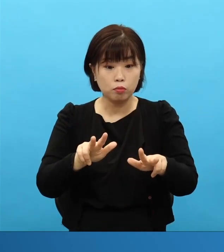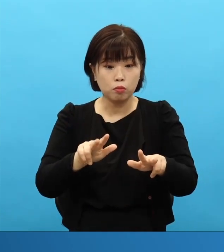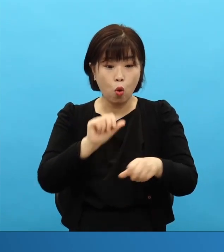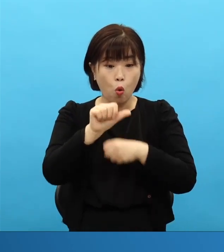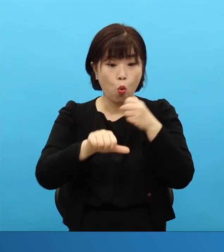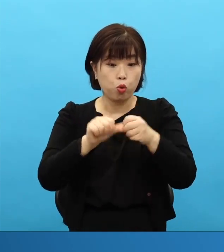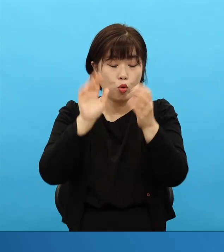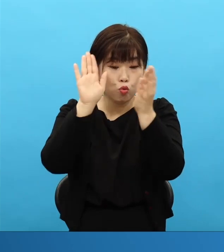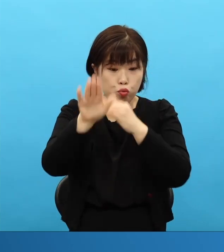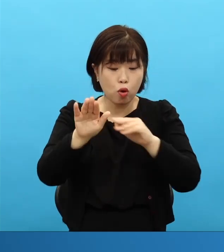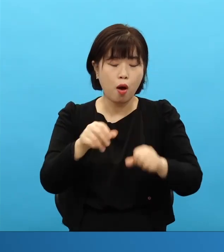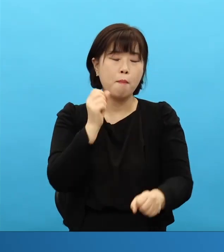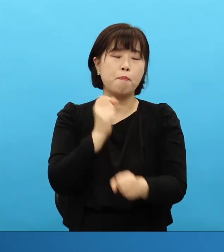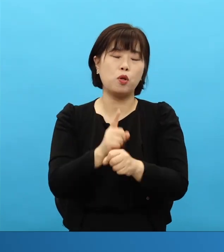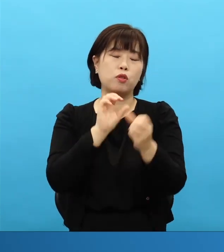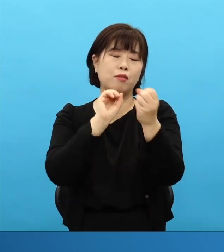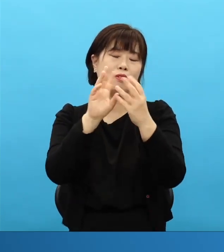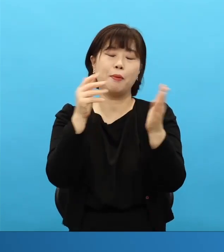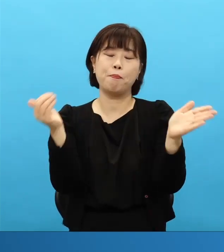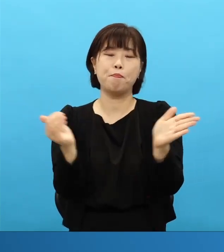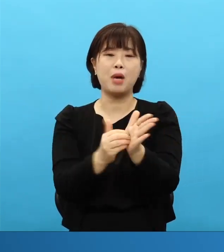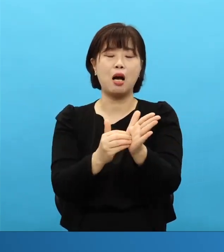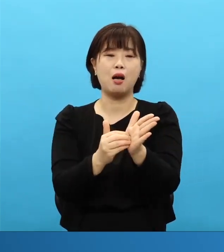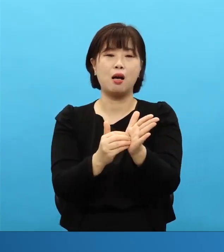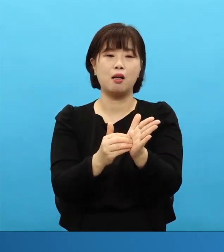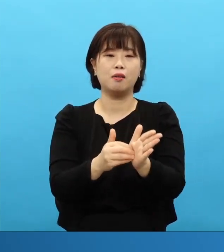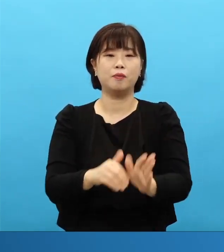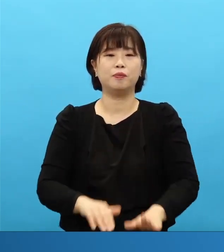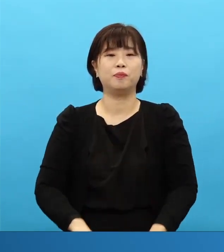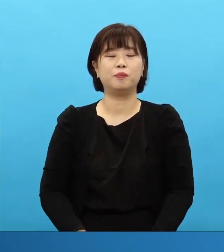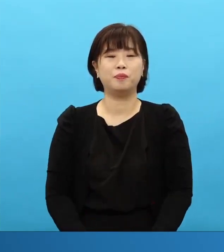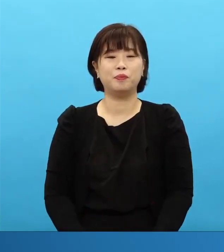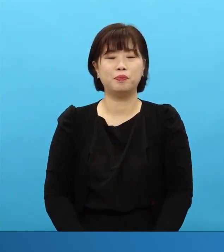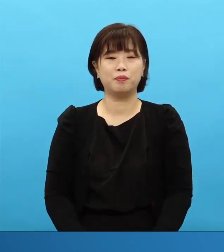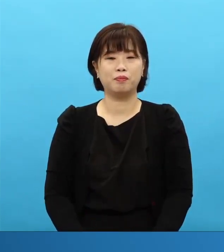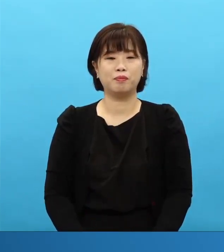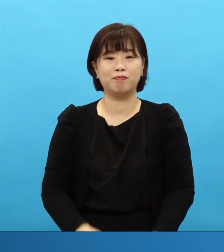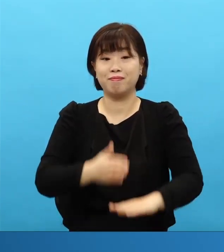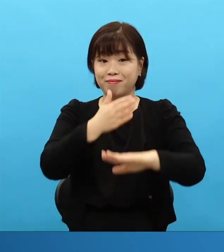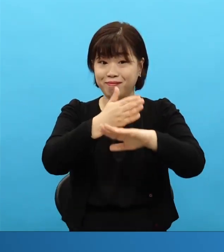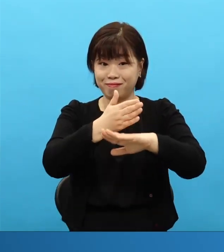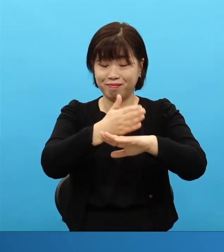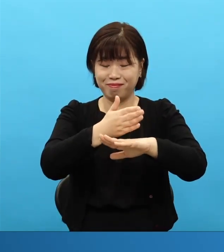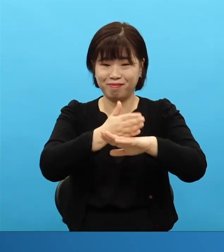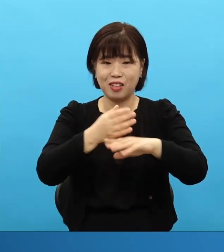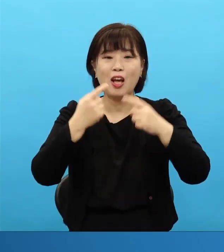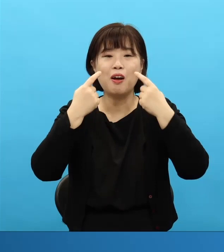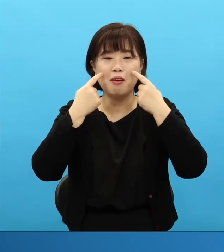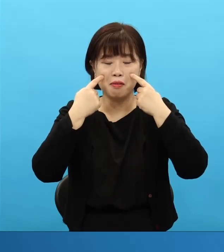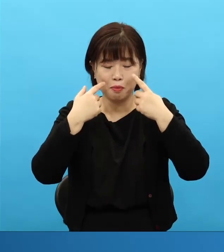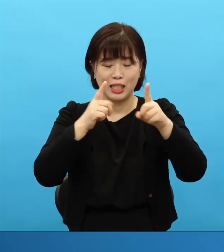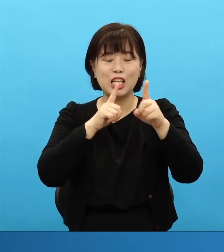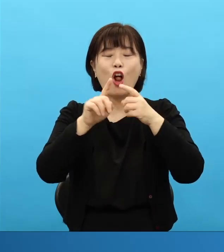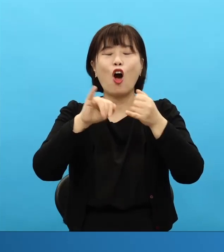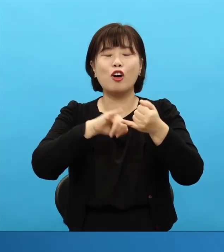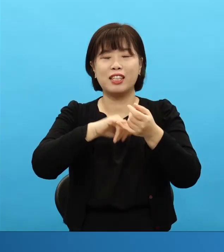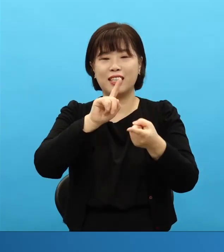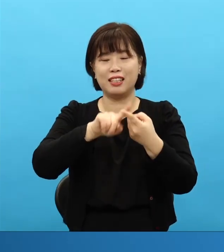벌써 누리셨네요. 네, 축하드립니다. 네, 목사님 감사합니다. 아주 정확한 우리 다락방 전도운동에 대한 역사와 언약을 해주신